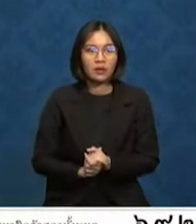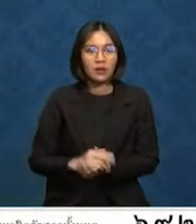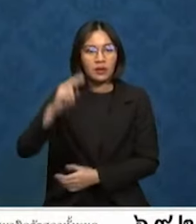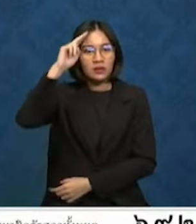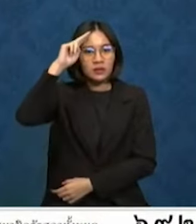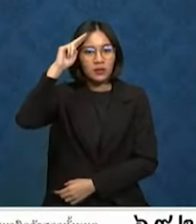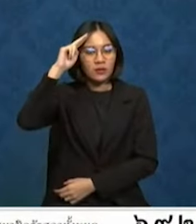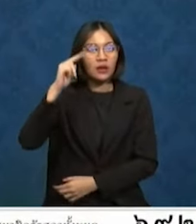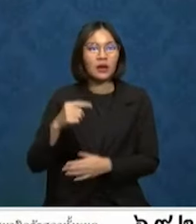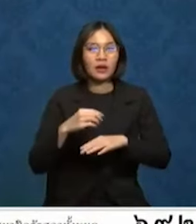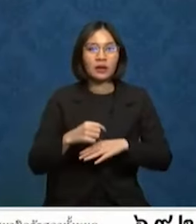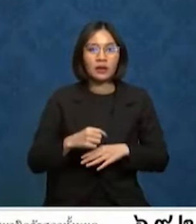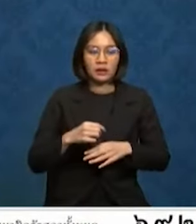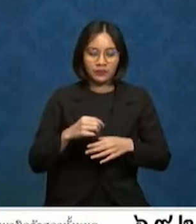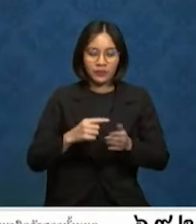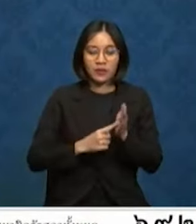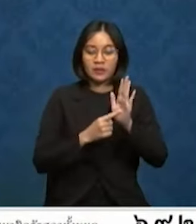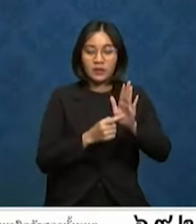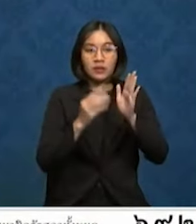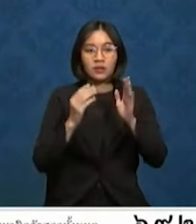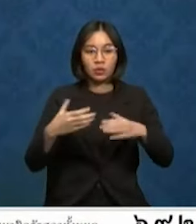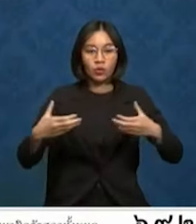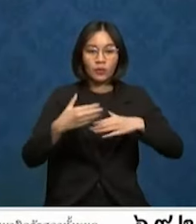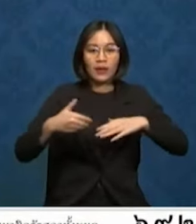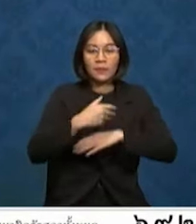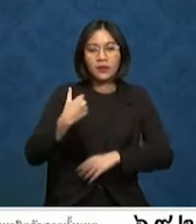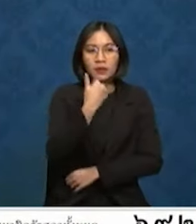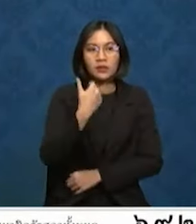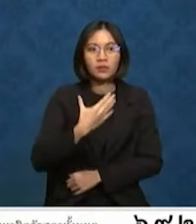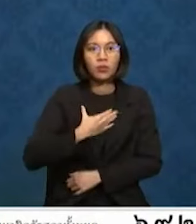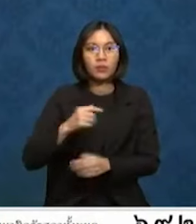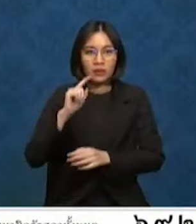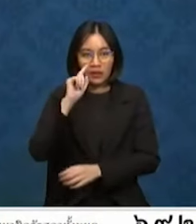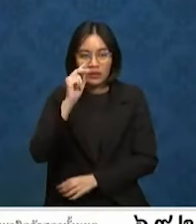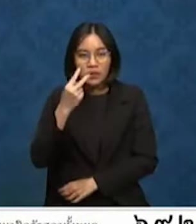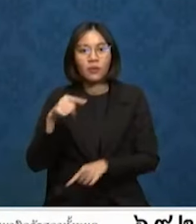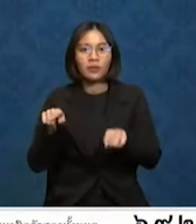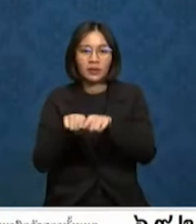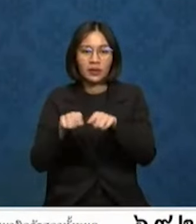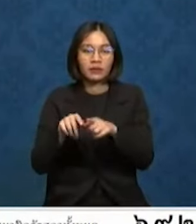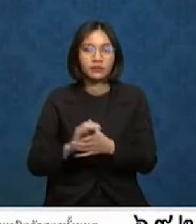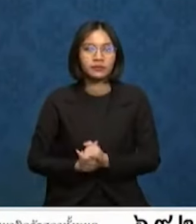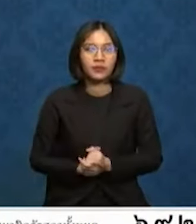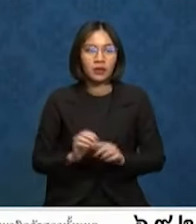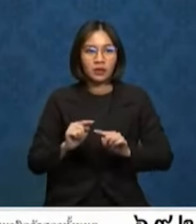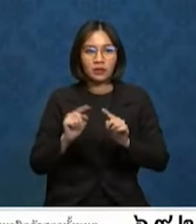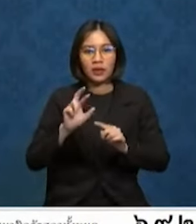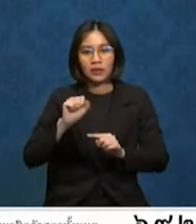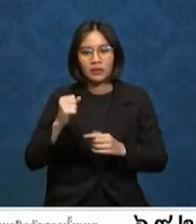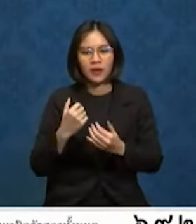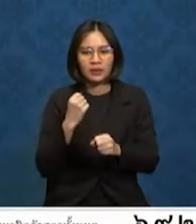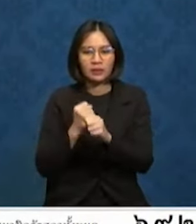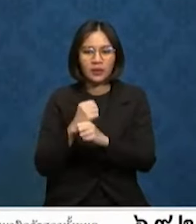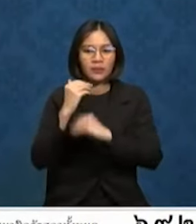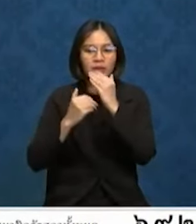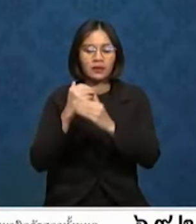เสนออีกคนนึงจากพรรคนึงให้เป็นนายกผมก็เสนอรอบ 2ให้เป็นนายกแต่สภามันไปไม่